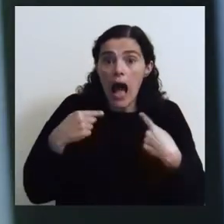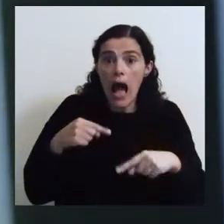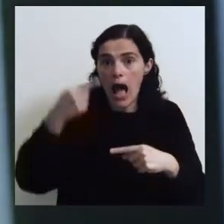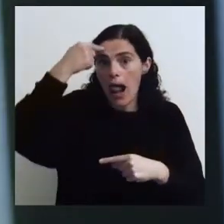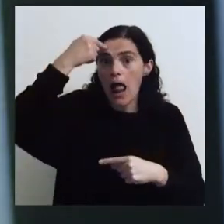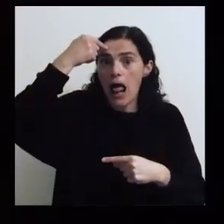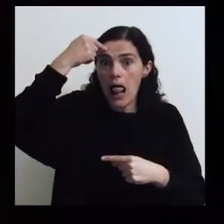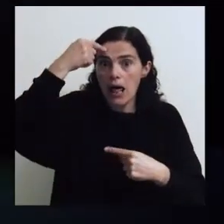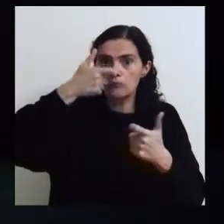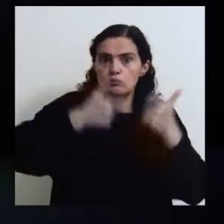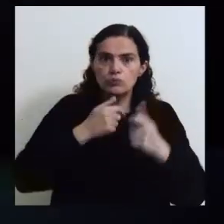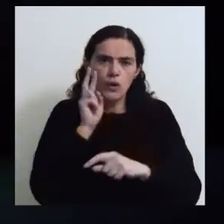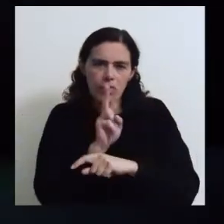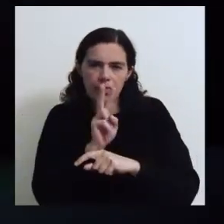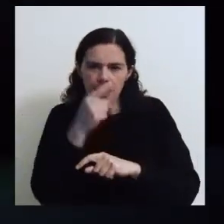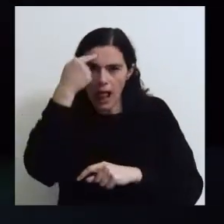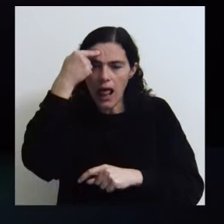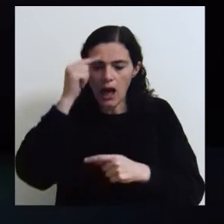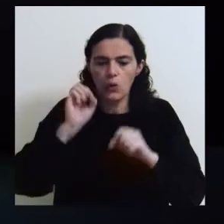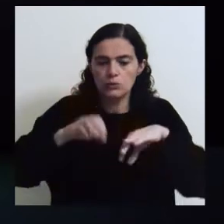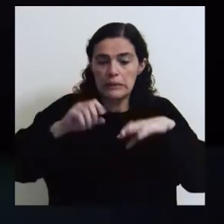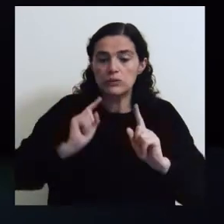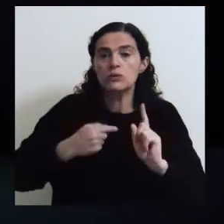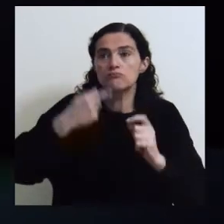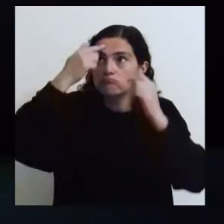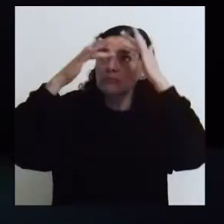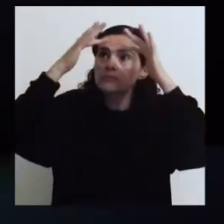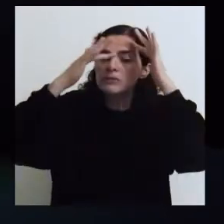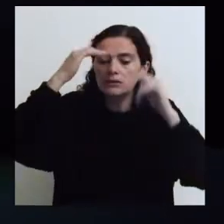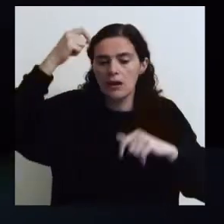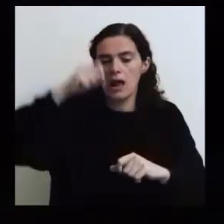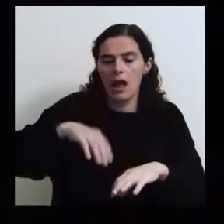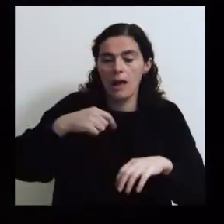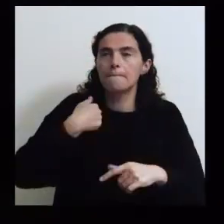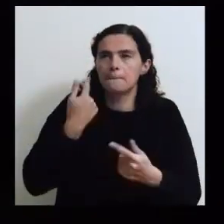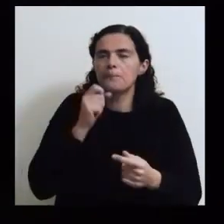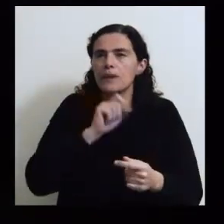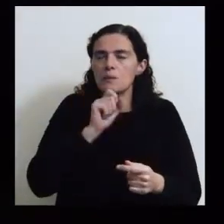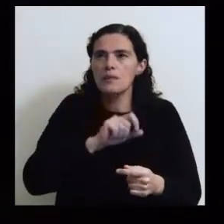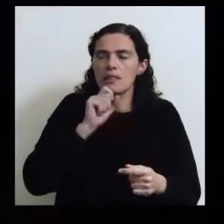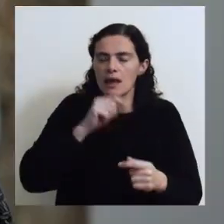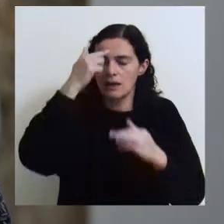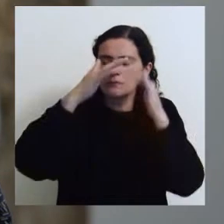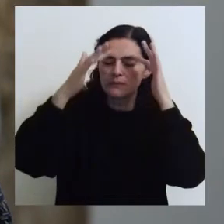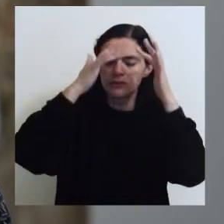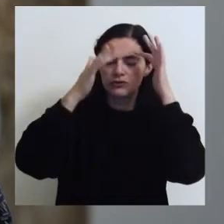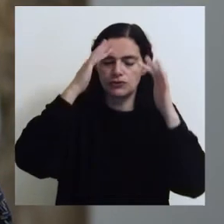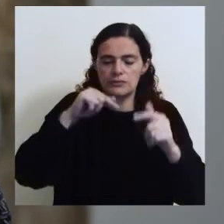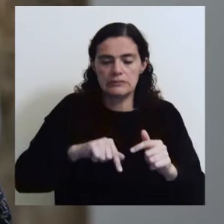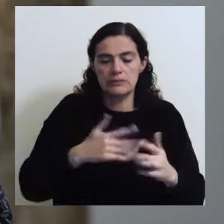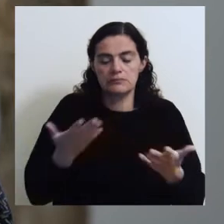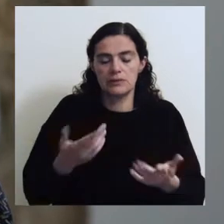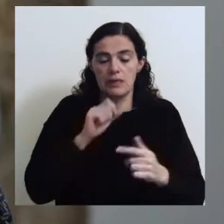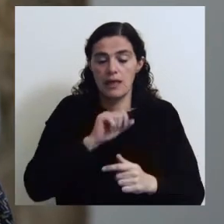passe dans la tête du spectateur, dans l'imagination. C'est le potentiel de l'imaginaire,